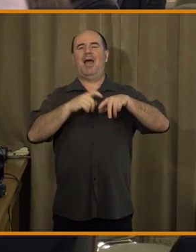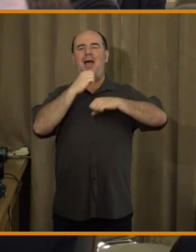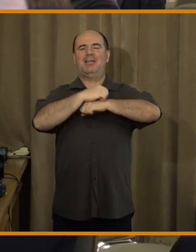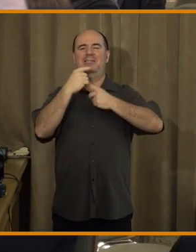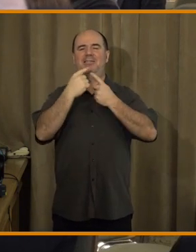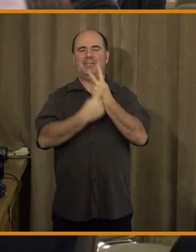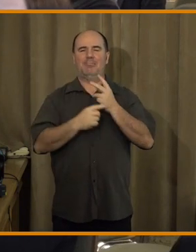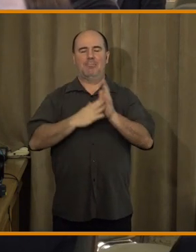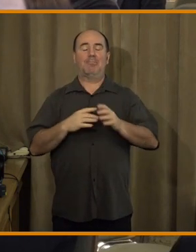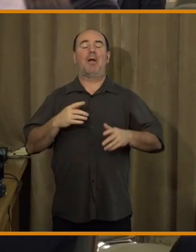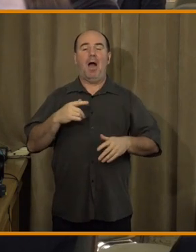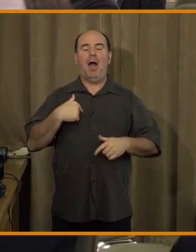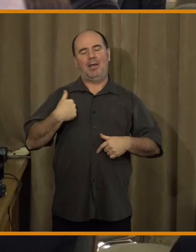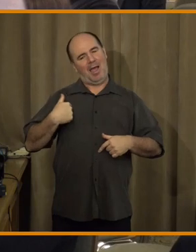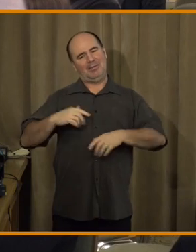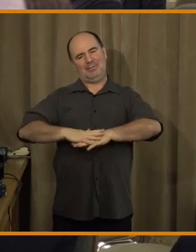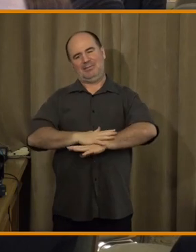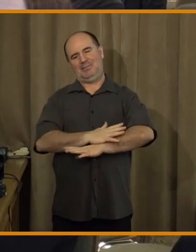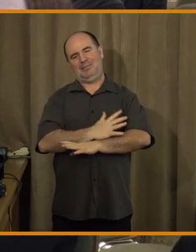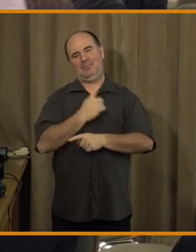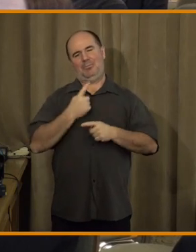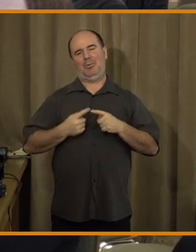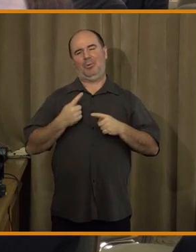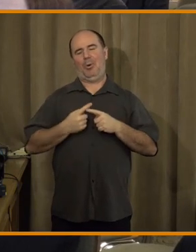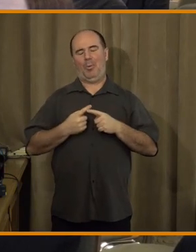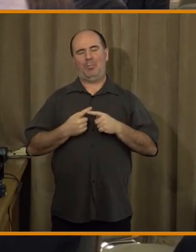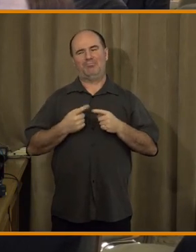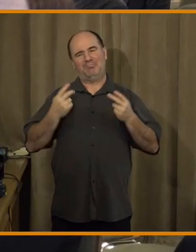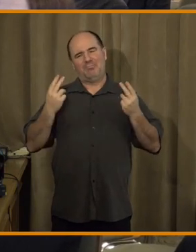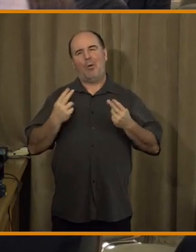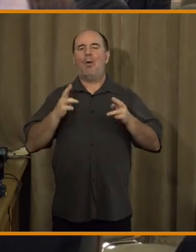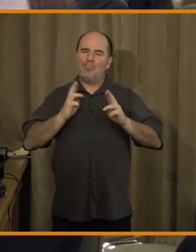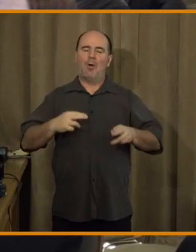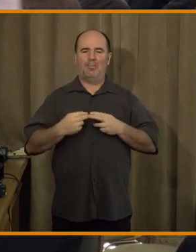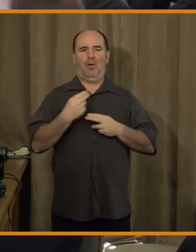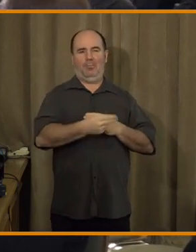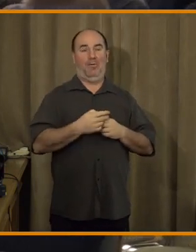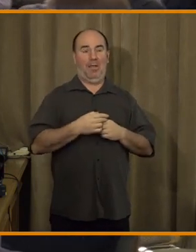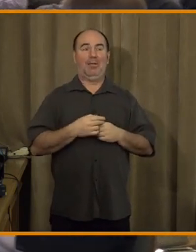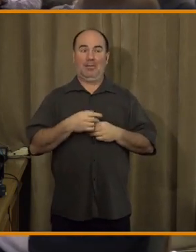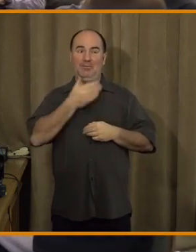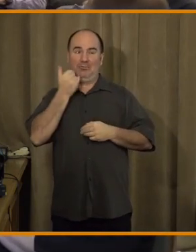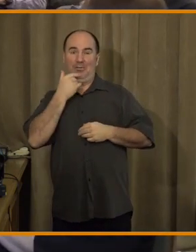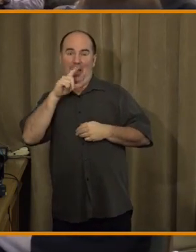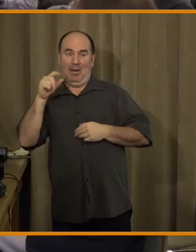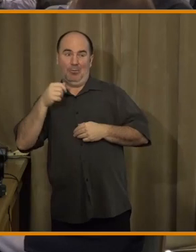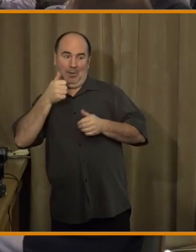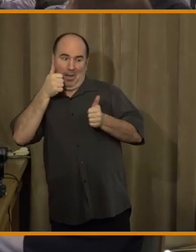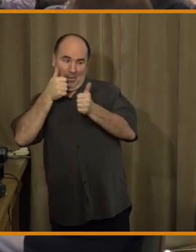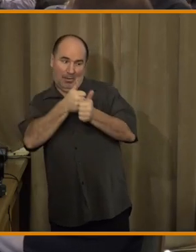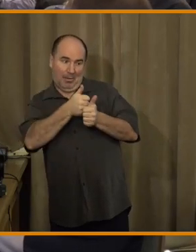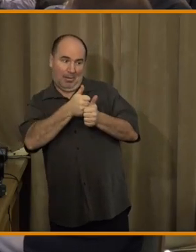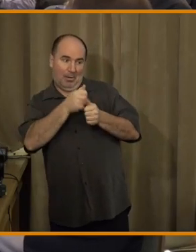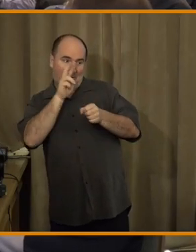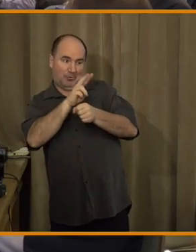se cítím trošku, že bych mohl odpovědět na otázku, nakolik špehuje české státní